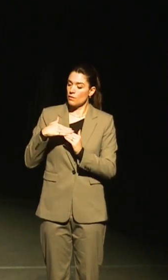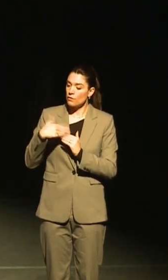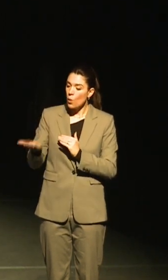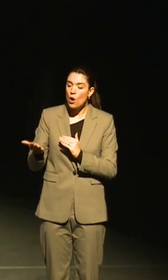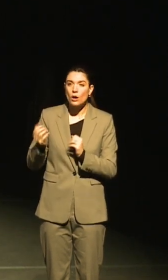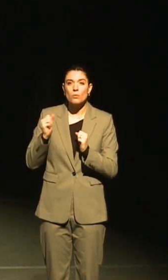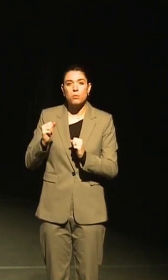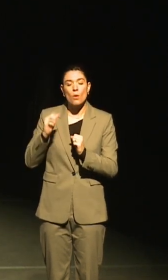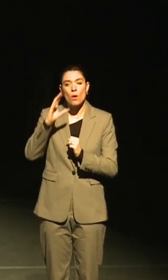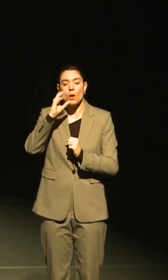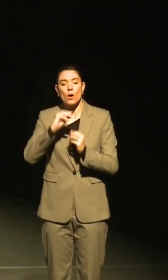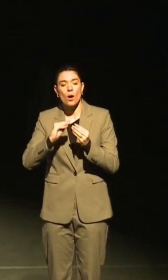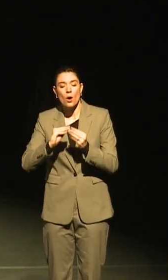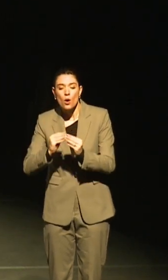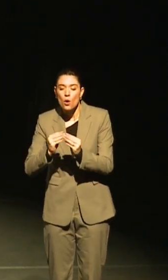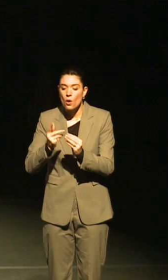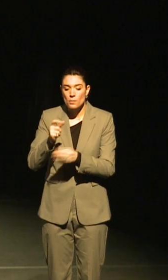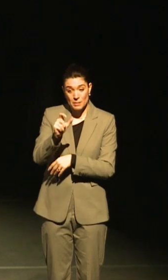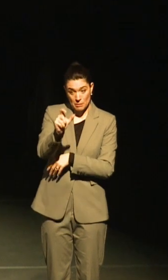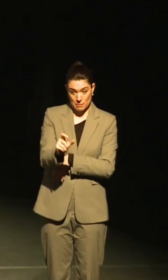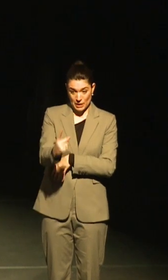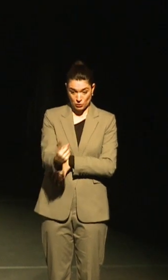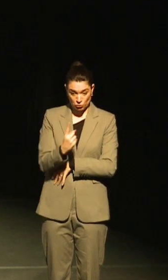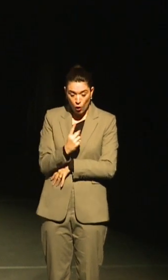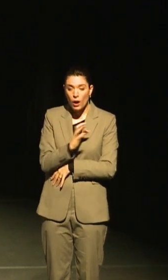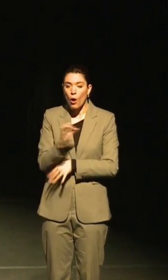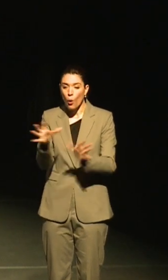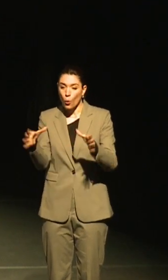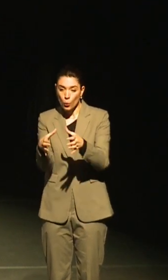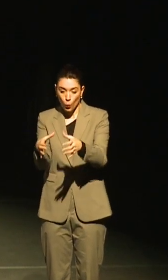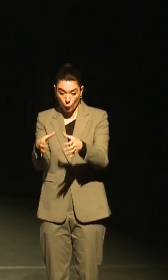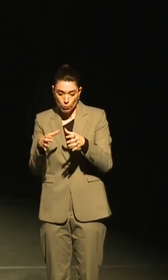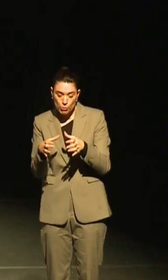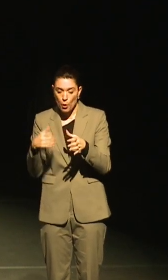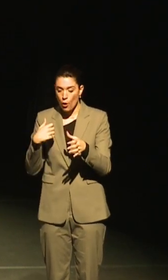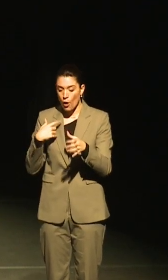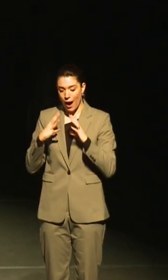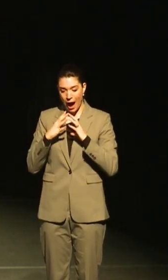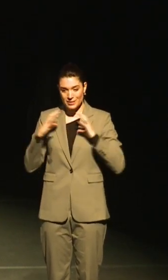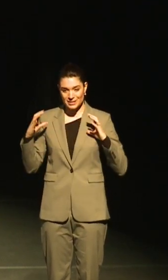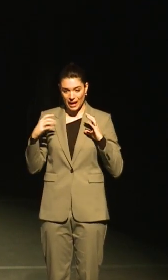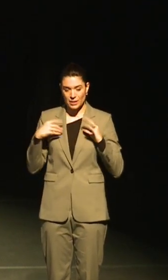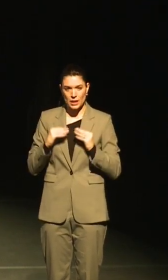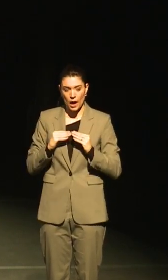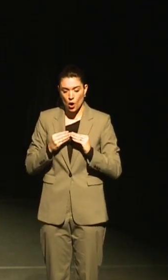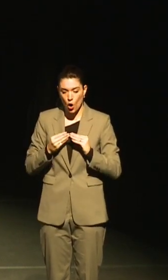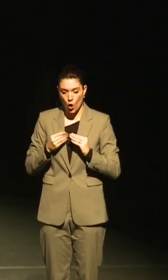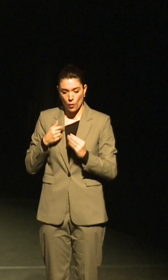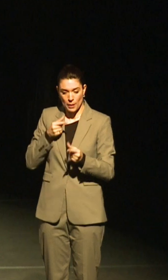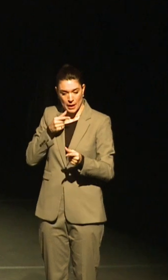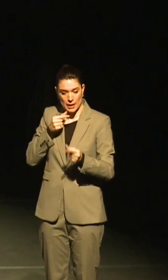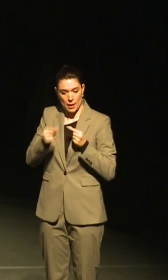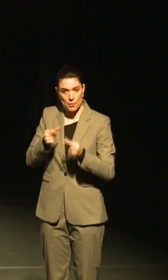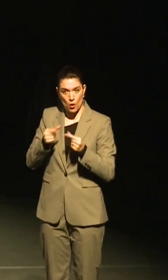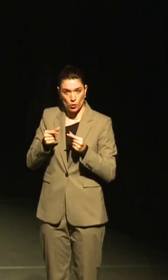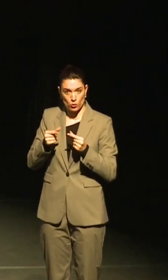rapportano con le singole persone con i gruppi Noi siamo classe dirigente Questo è un